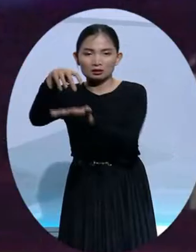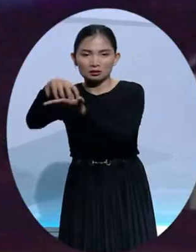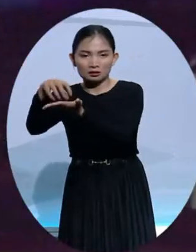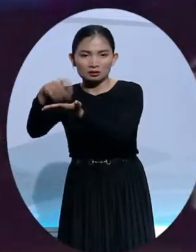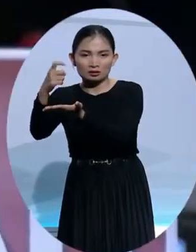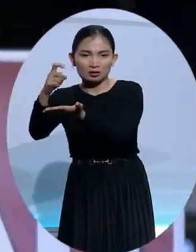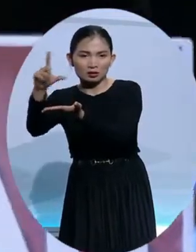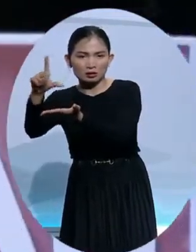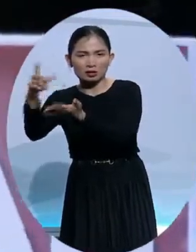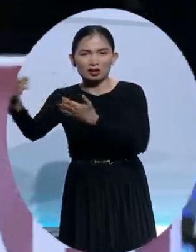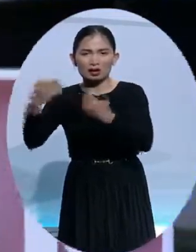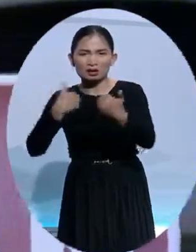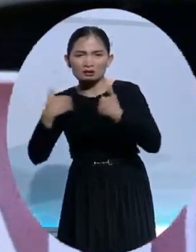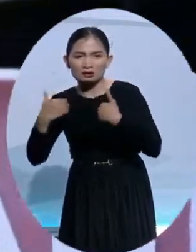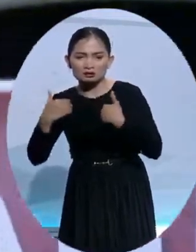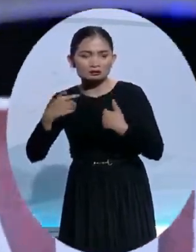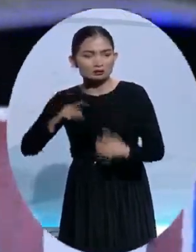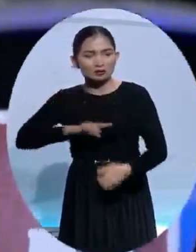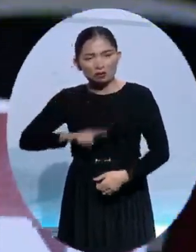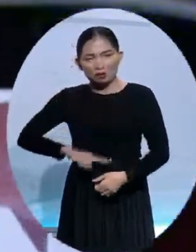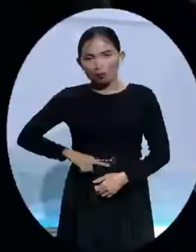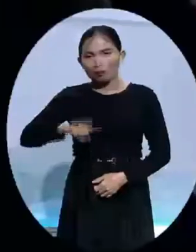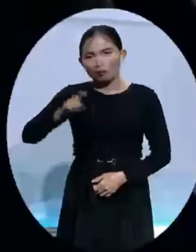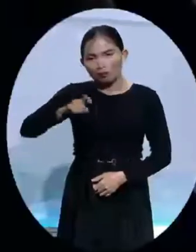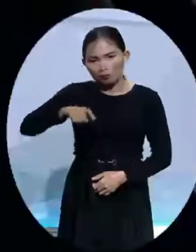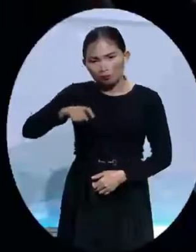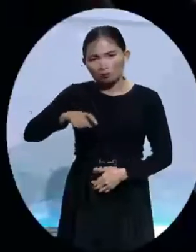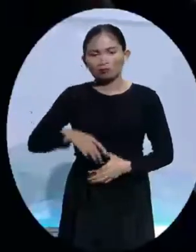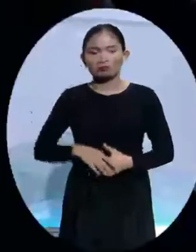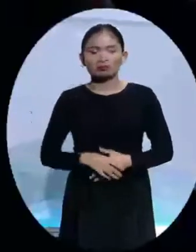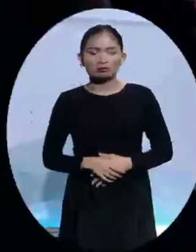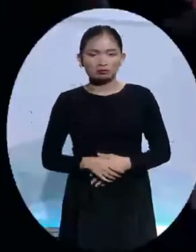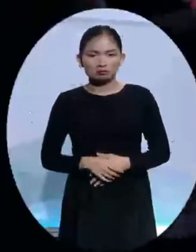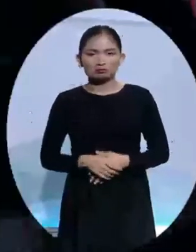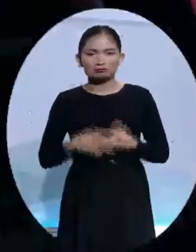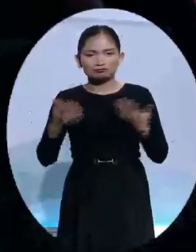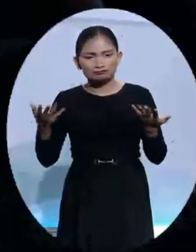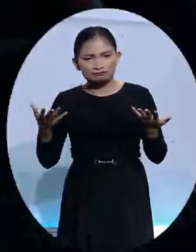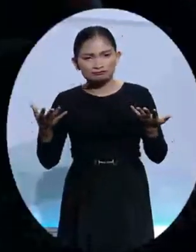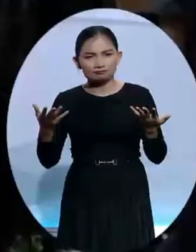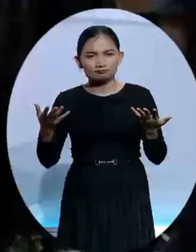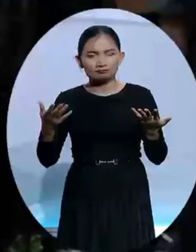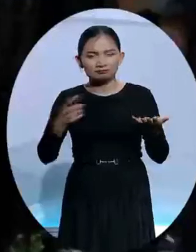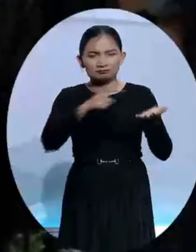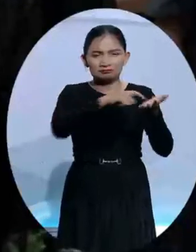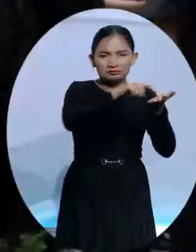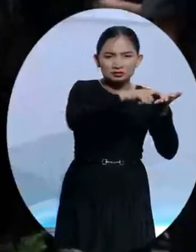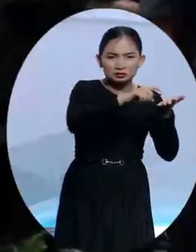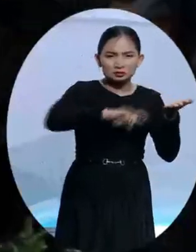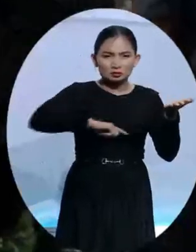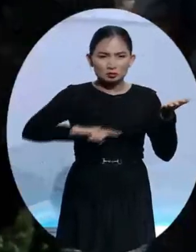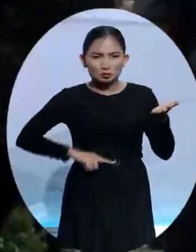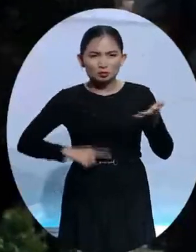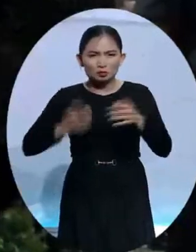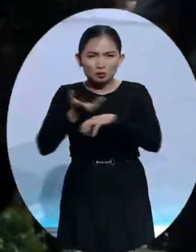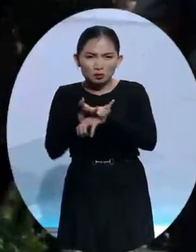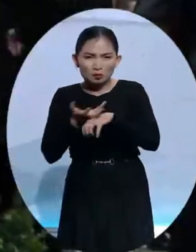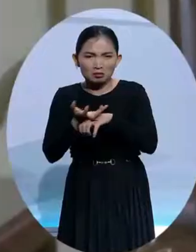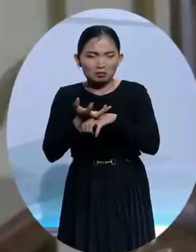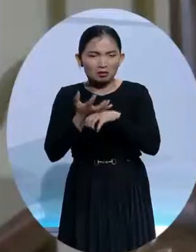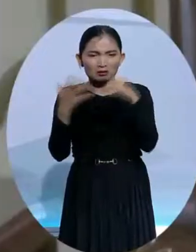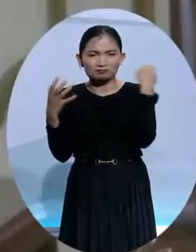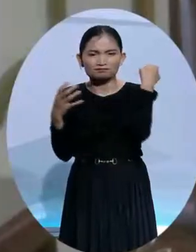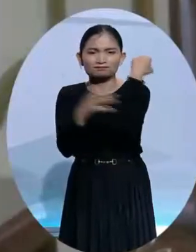thổ của Trung Quốc. Tuyên bố nhấn mạnh, cách đúng đắn để giải quyết quan hệ giữa hai nước lớn như Mỹ và Trung Quốc phải dựa trên cơ sở tôn trọng lẫn